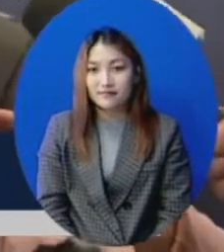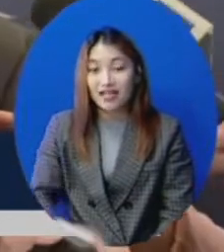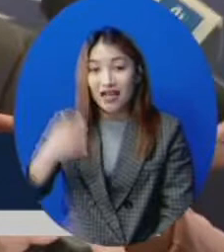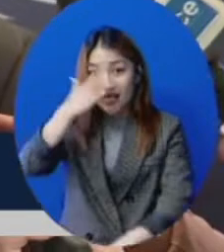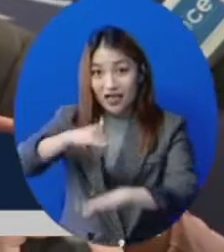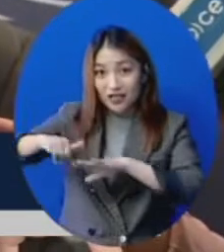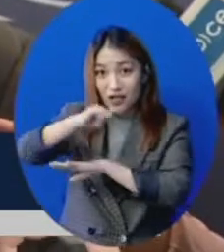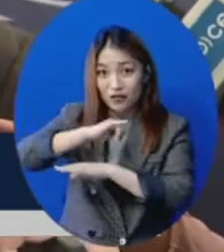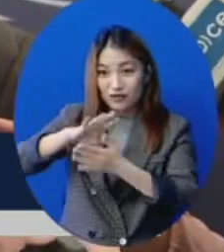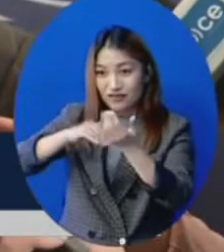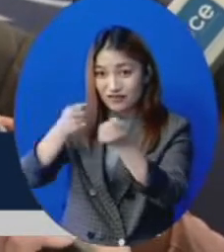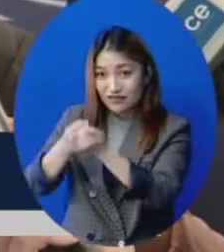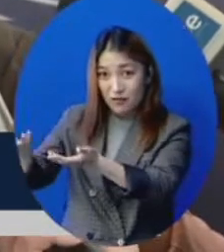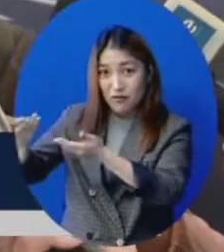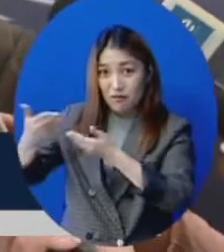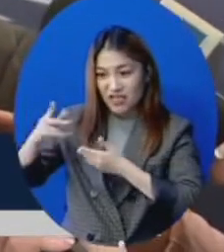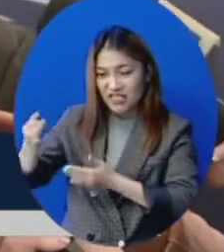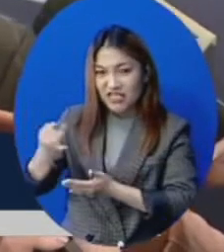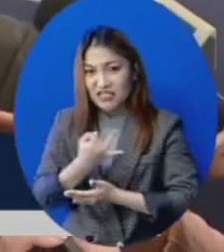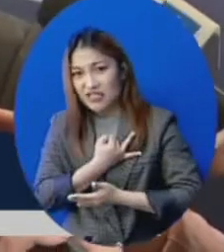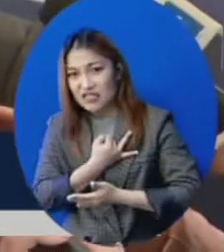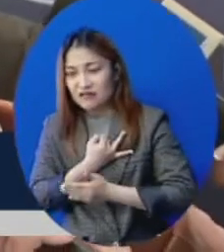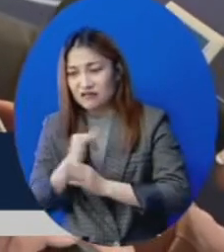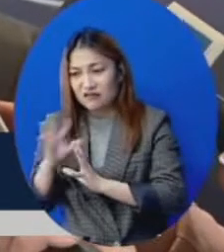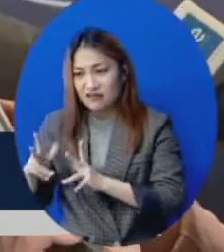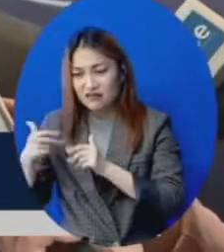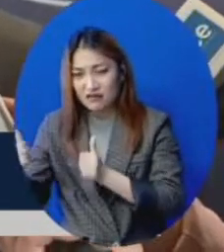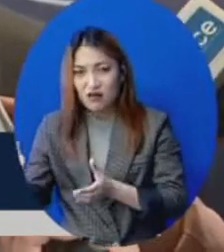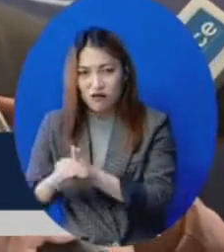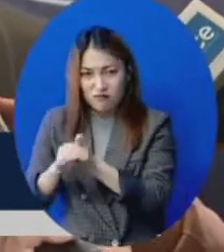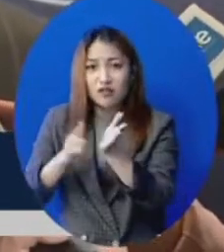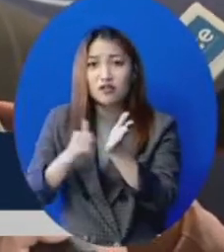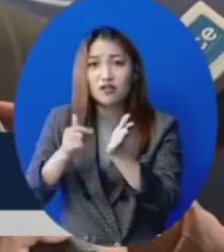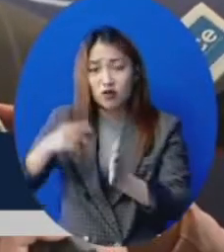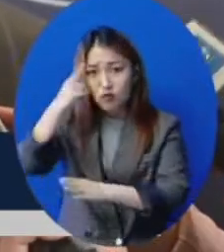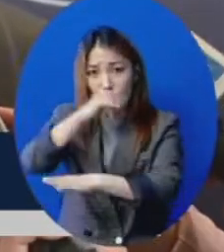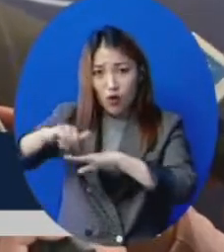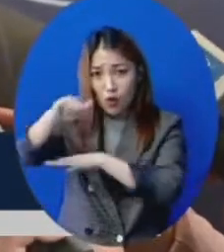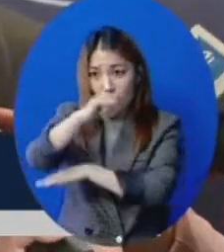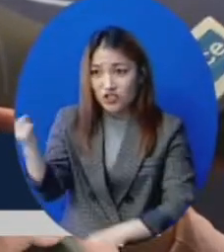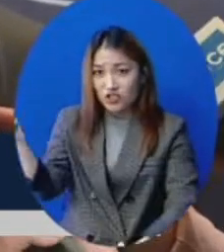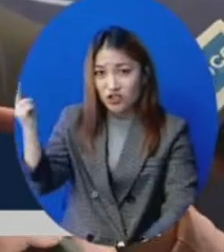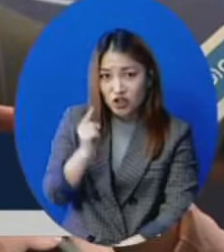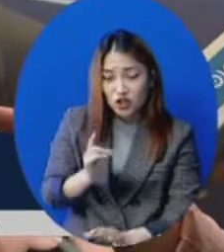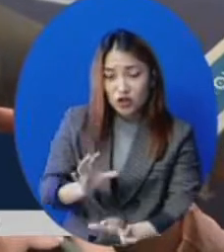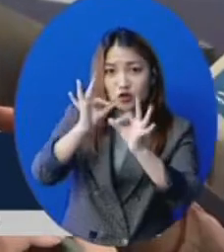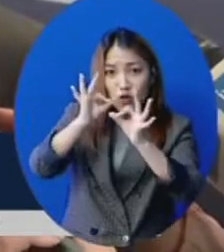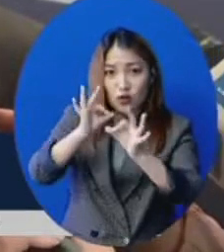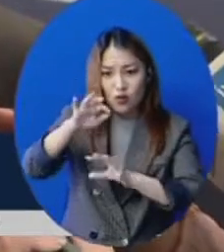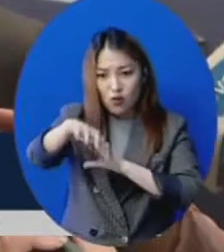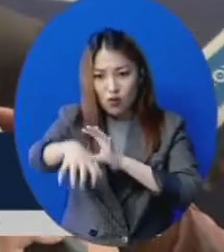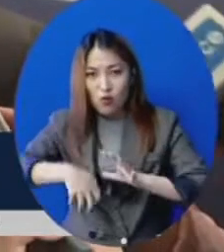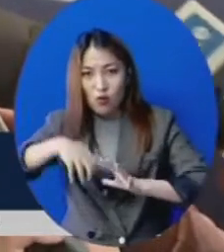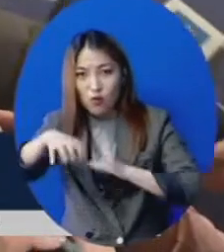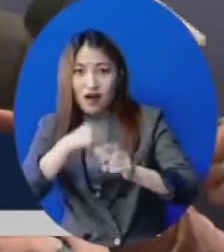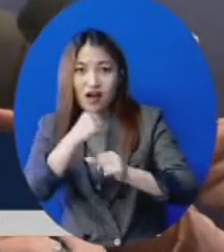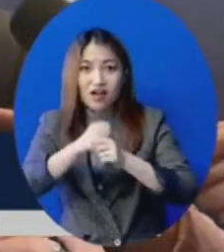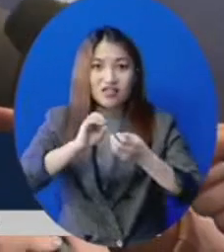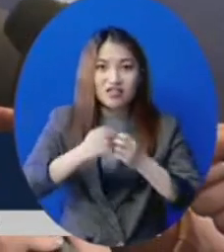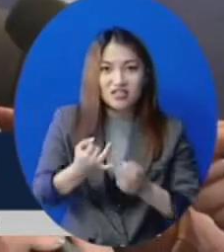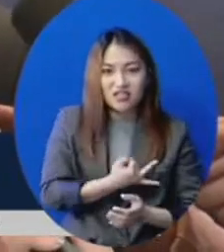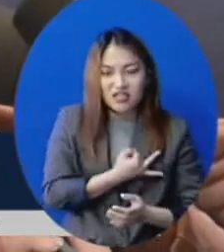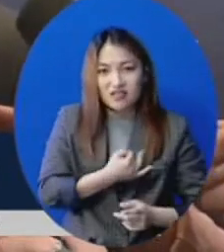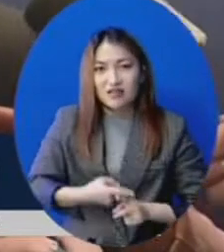Гадны хөрөнгө оруулагчдын итгэлийг сэргийх хэрэгтэй. Гадны хөрөнгө оруулагчид Монголд орж ирээд зөв уул уурхай явуулах энд одоо итгэлийг сэргийх хэрэгтэй. Нүүнс